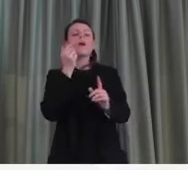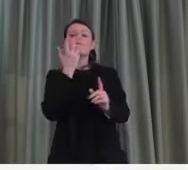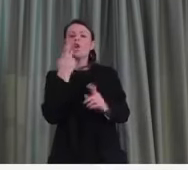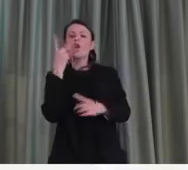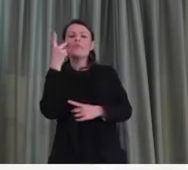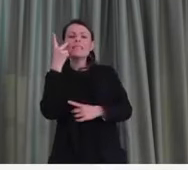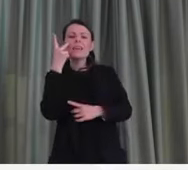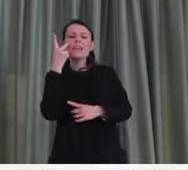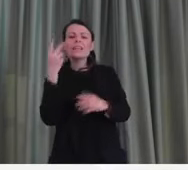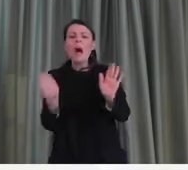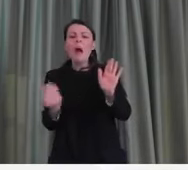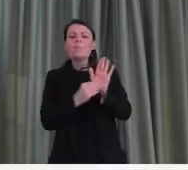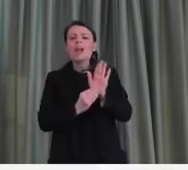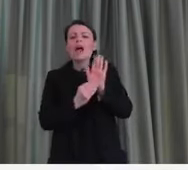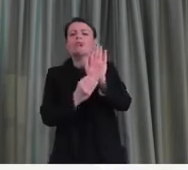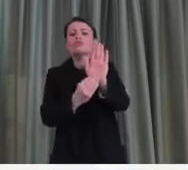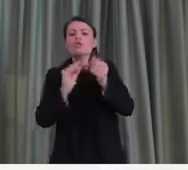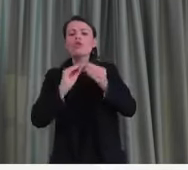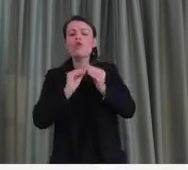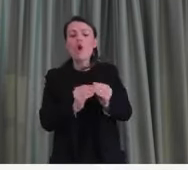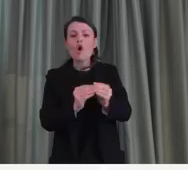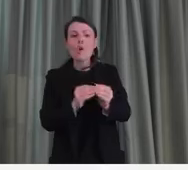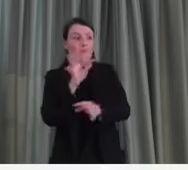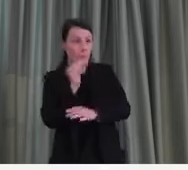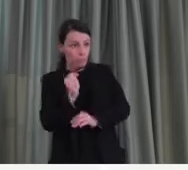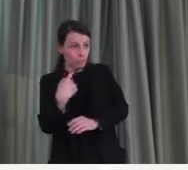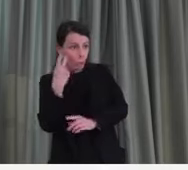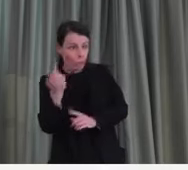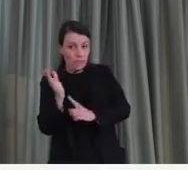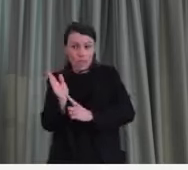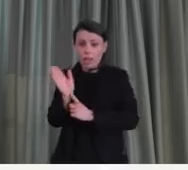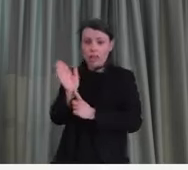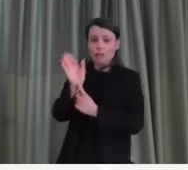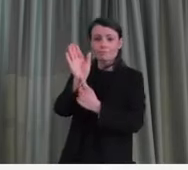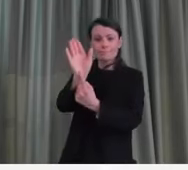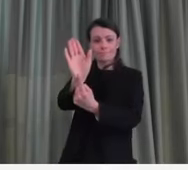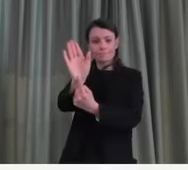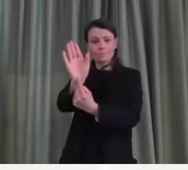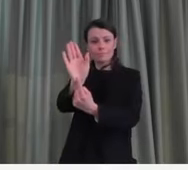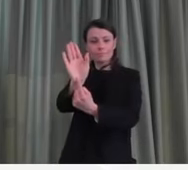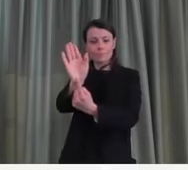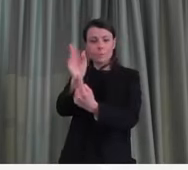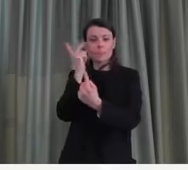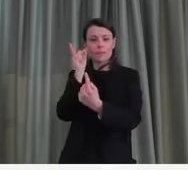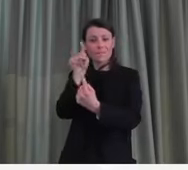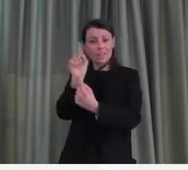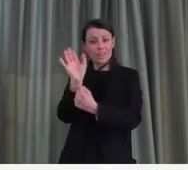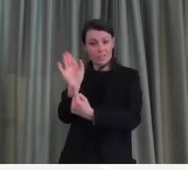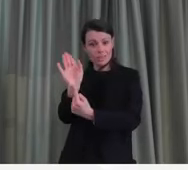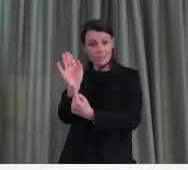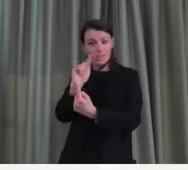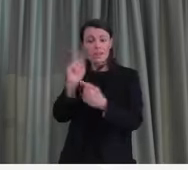di far vedere magari l'iconcina iniziale andiamo su sulla soluzione